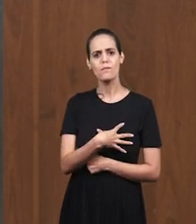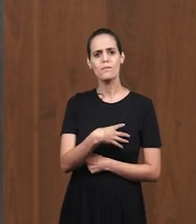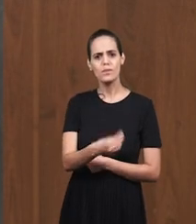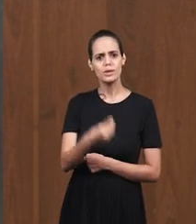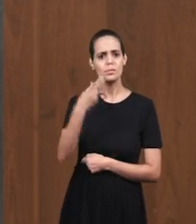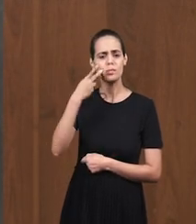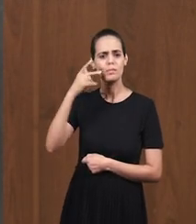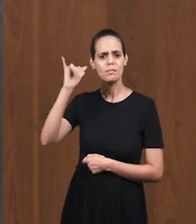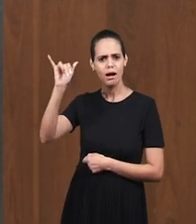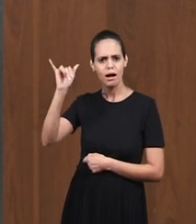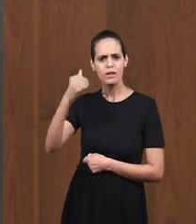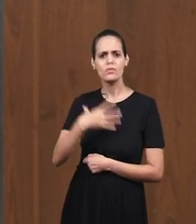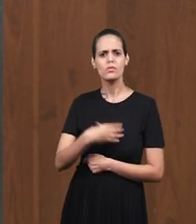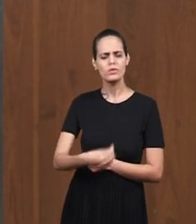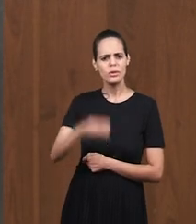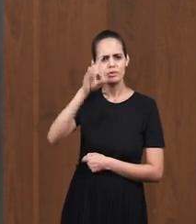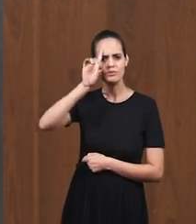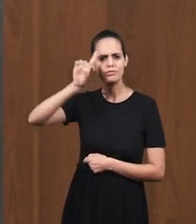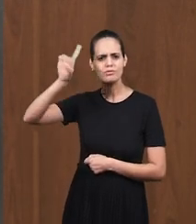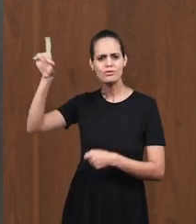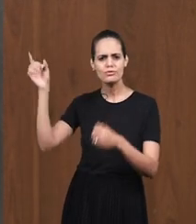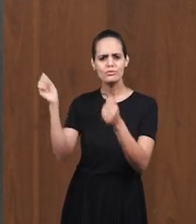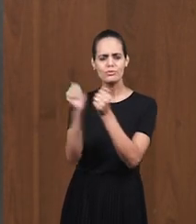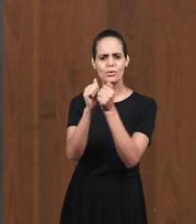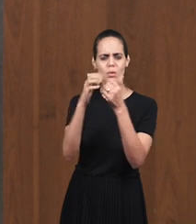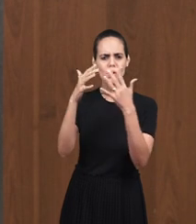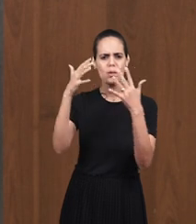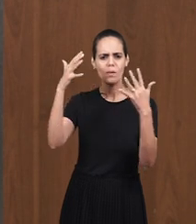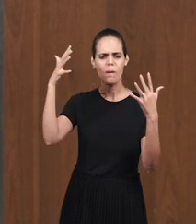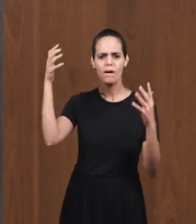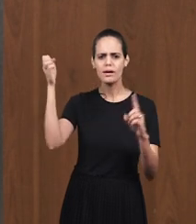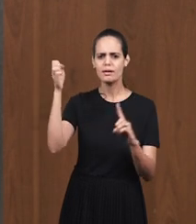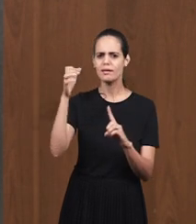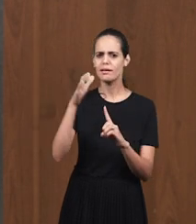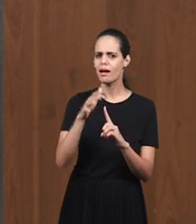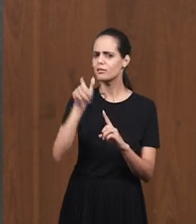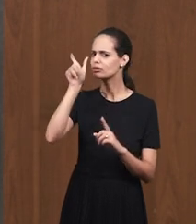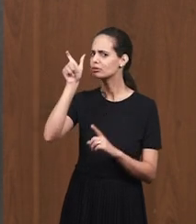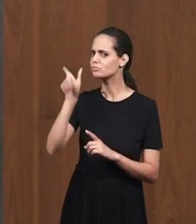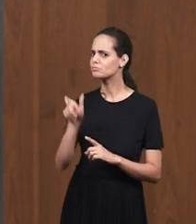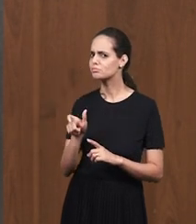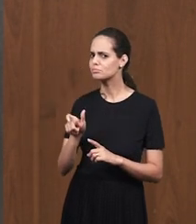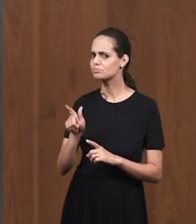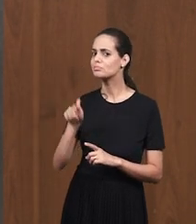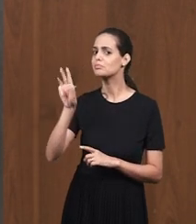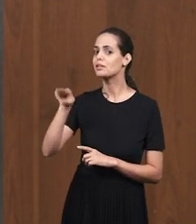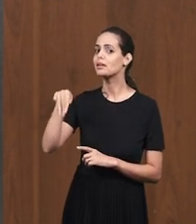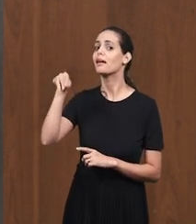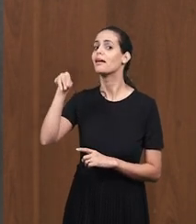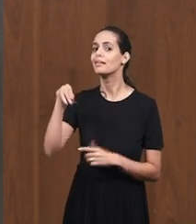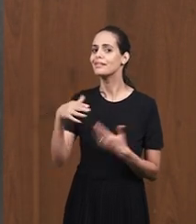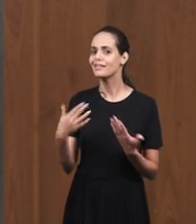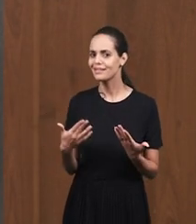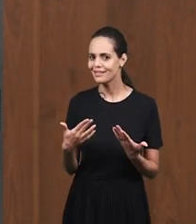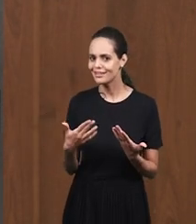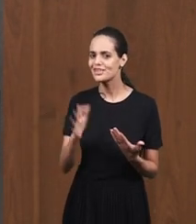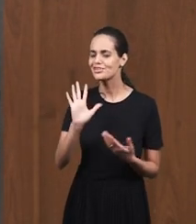est le Fils de Dieu, le Fils du Père, rempli de gloire, de grâce? Qui est